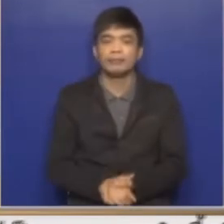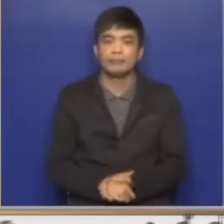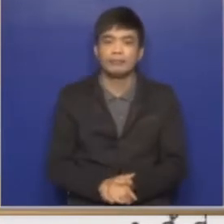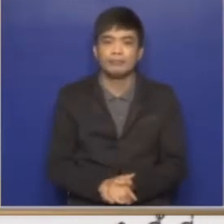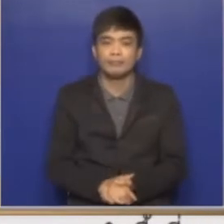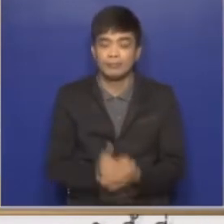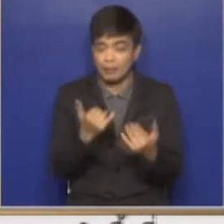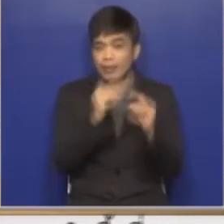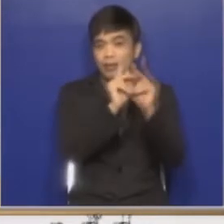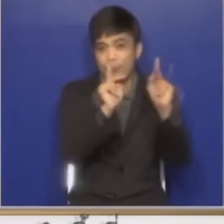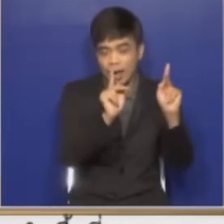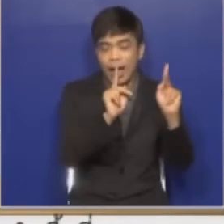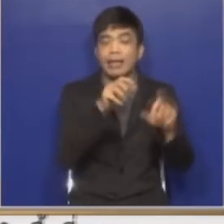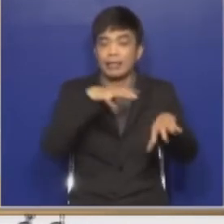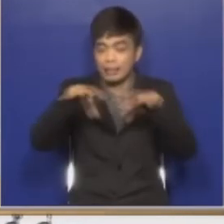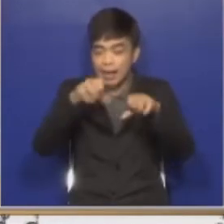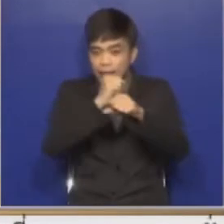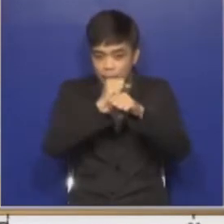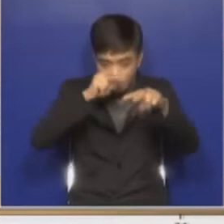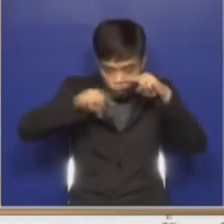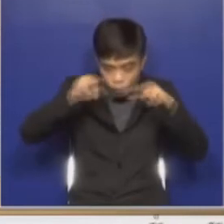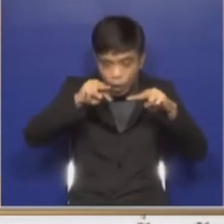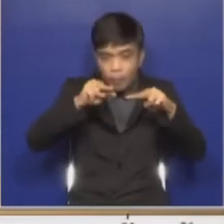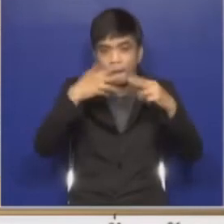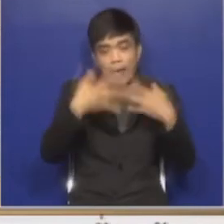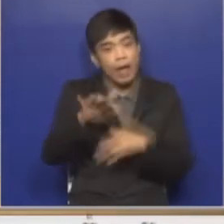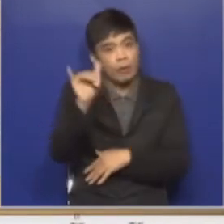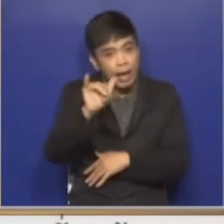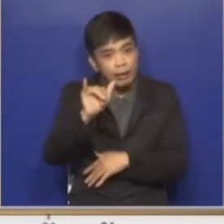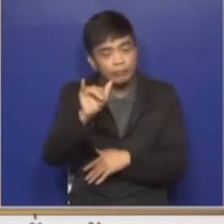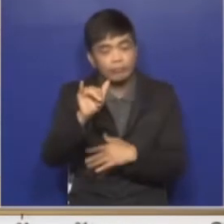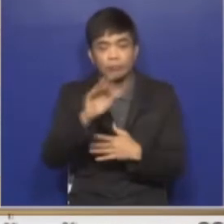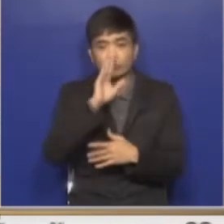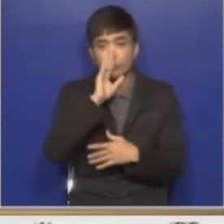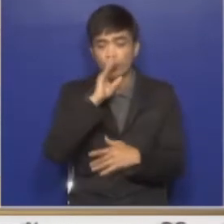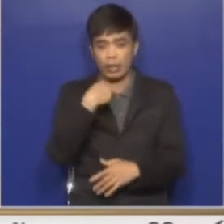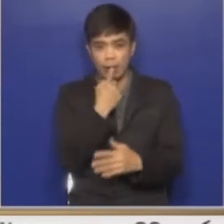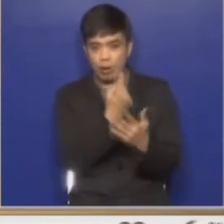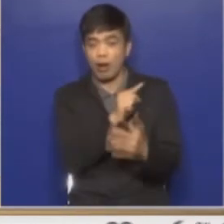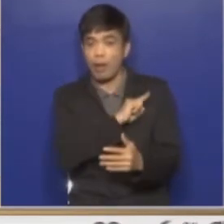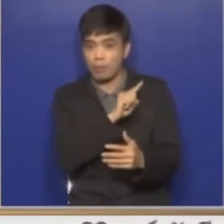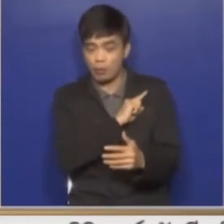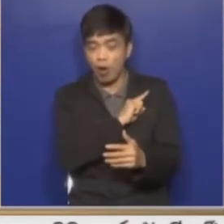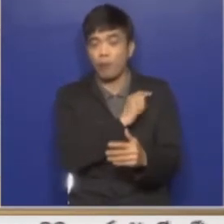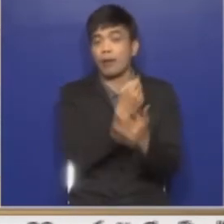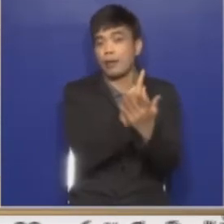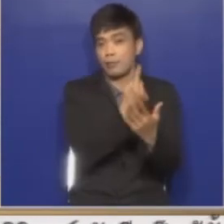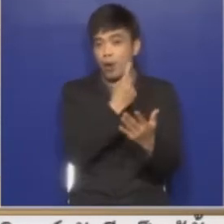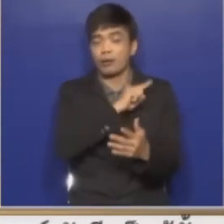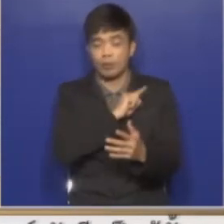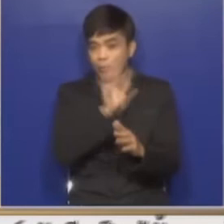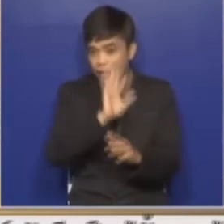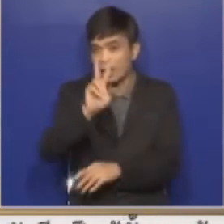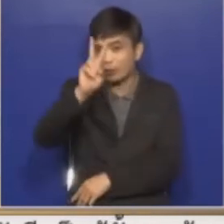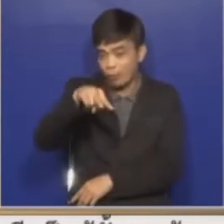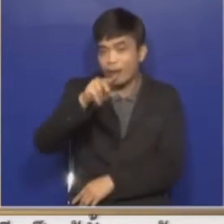นะครับดำเนินการไปถึงไหนแล้วเพราะว่าคนที่เกี่ยวข้องมันคงไม่ใช่รักษาการคนเดียวนะครับที่จะสามารถเอาเงินถึง